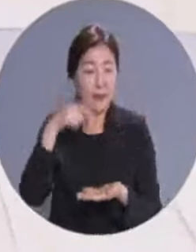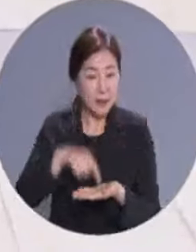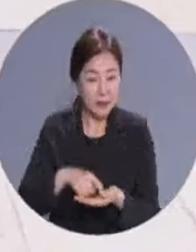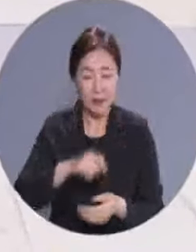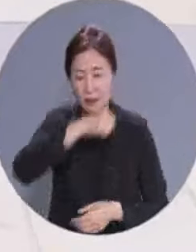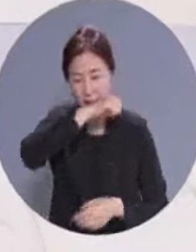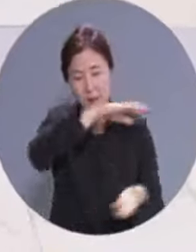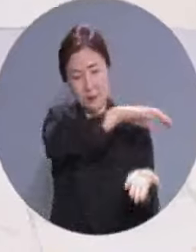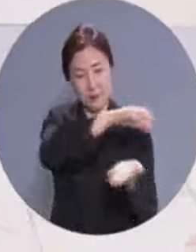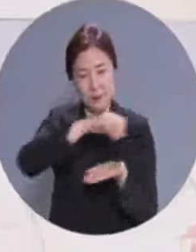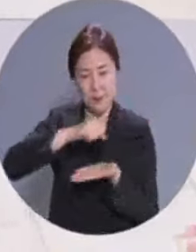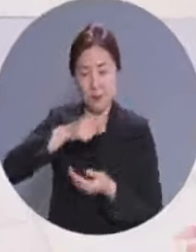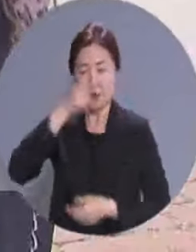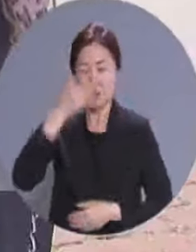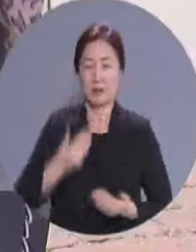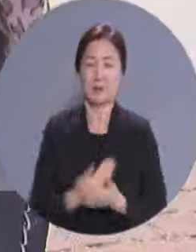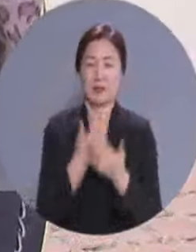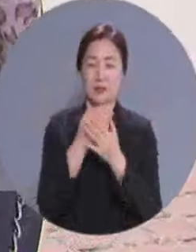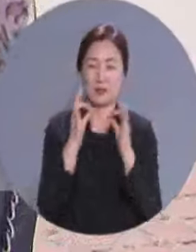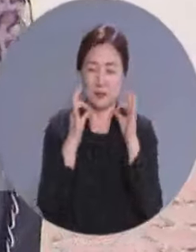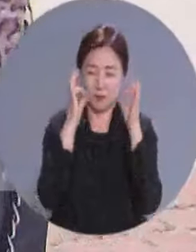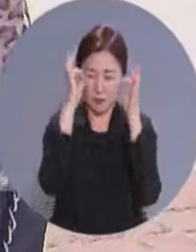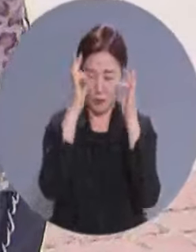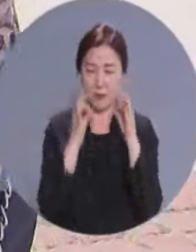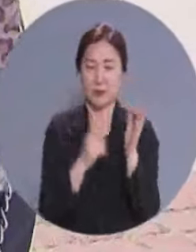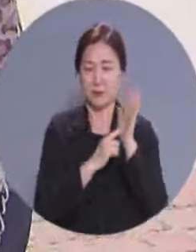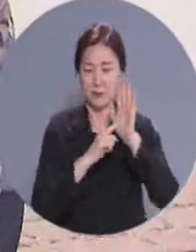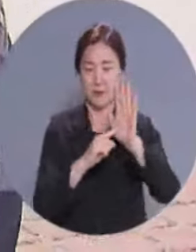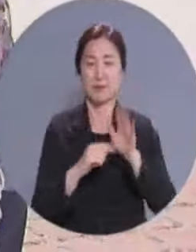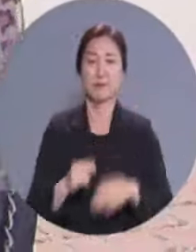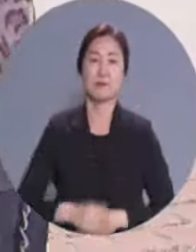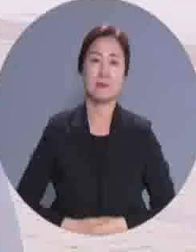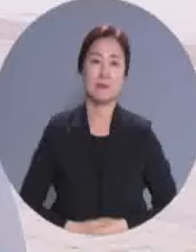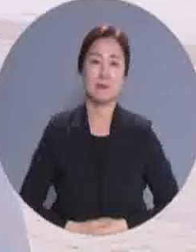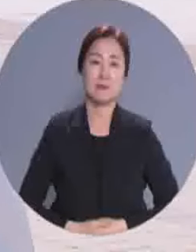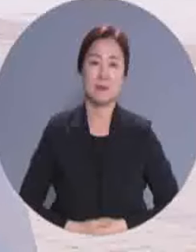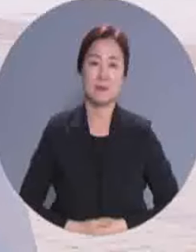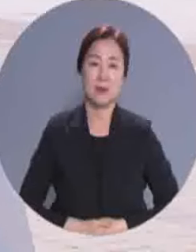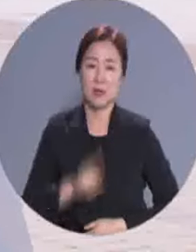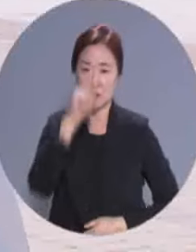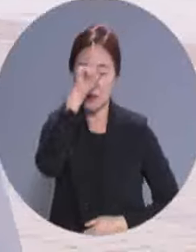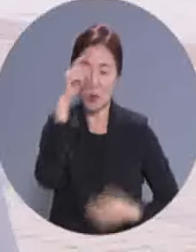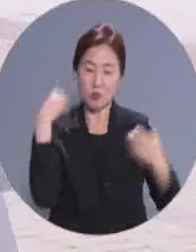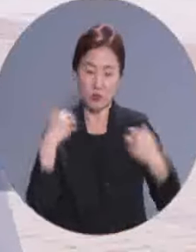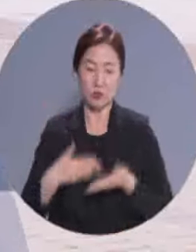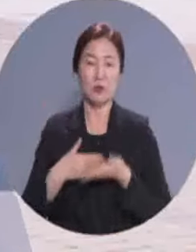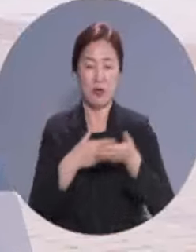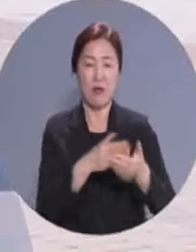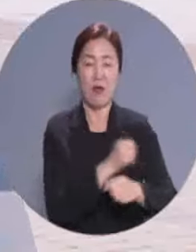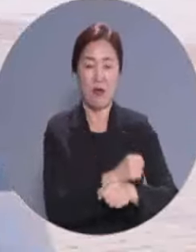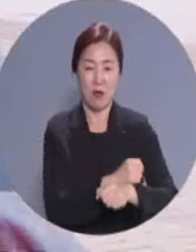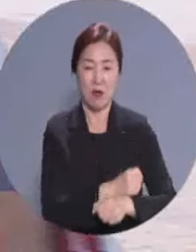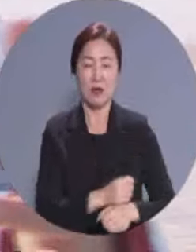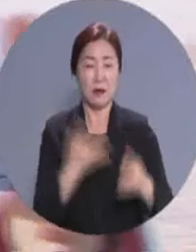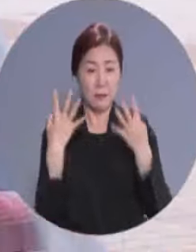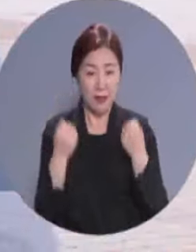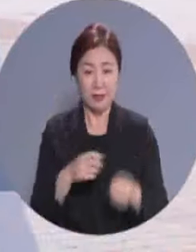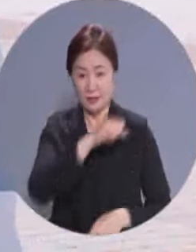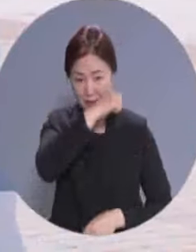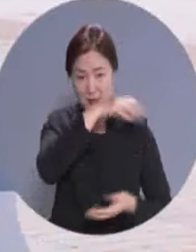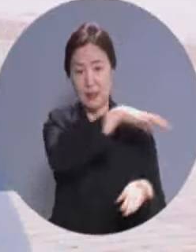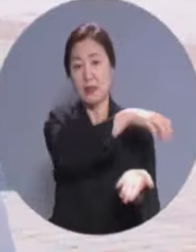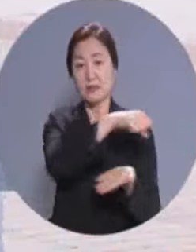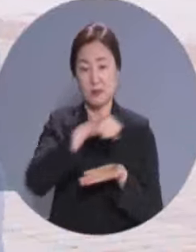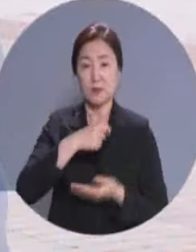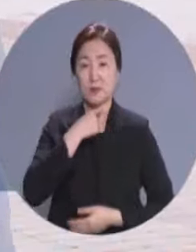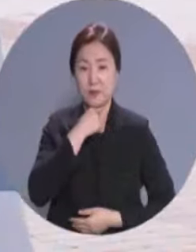예산 확보를 통해 여수 발전에 새로운 동력을 마련하겠다는 겁니다. 정부에 건의를 해서 이런 많은 예산을 유치를